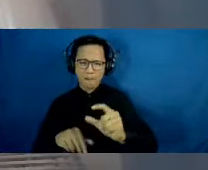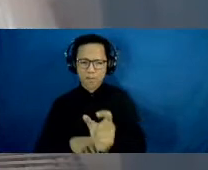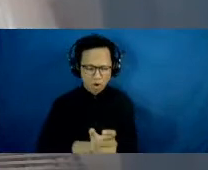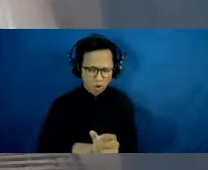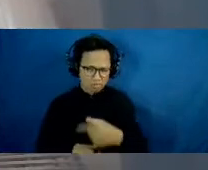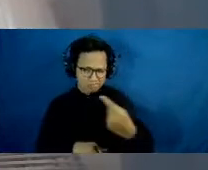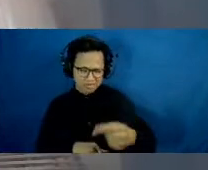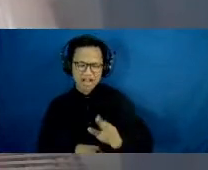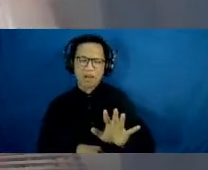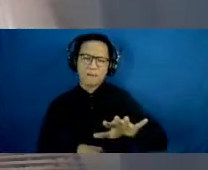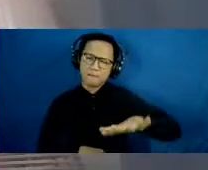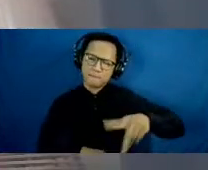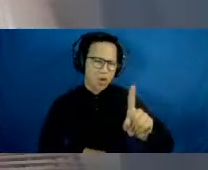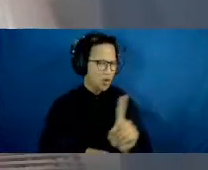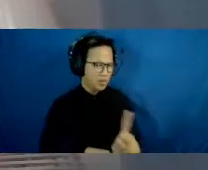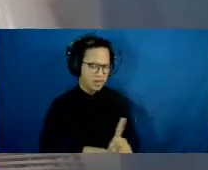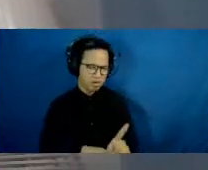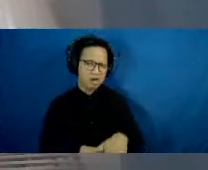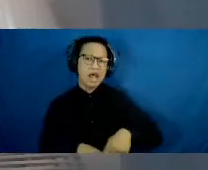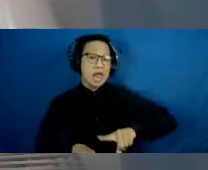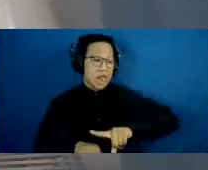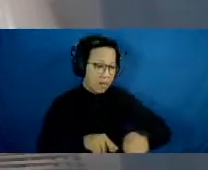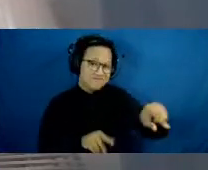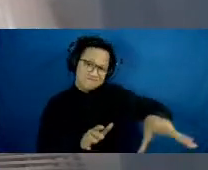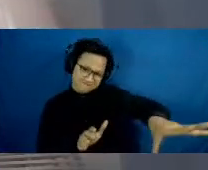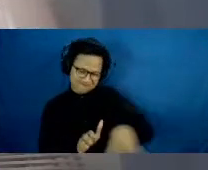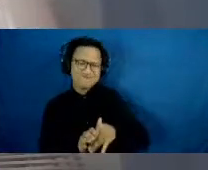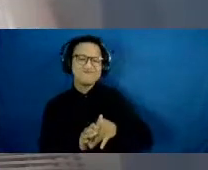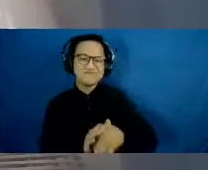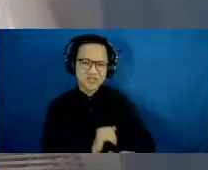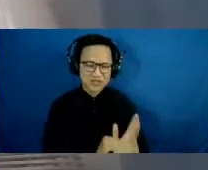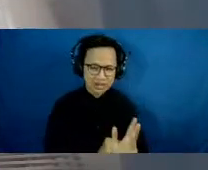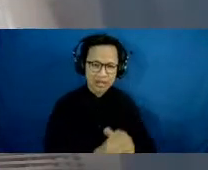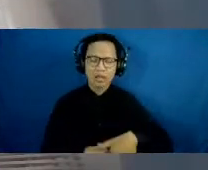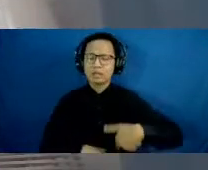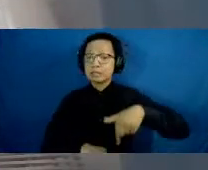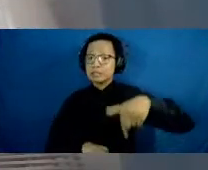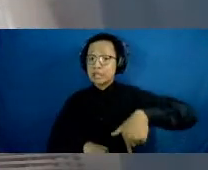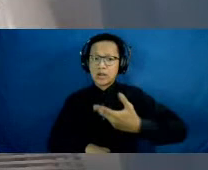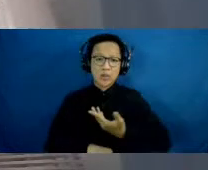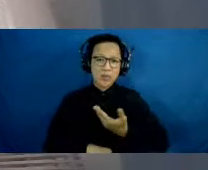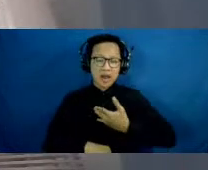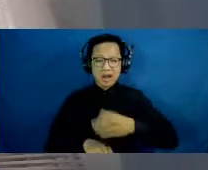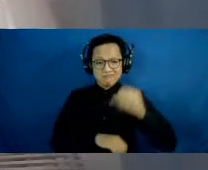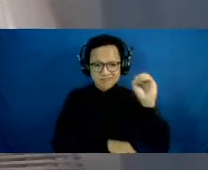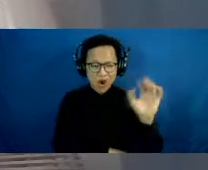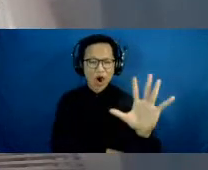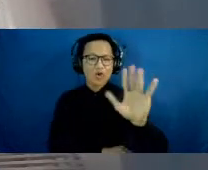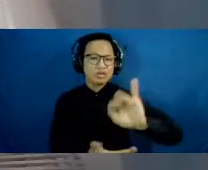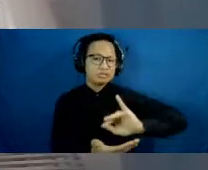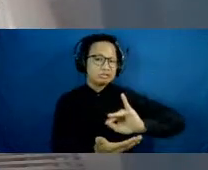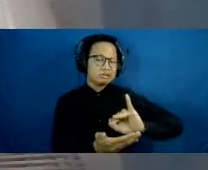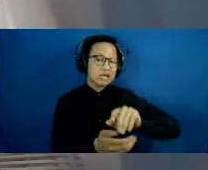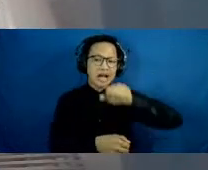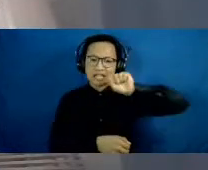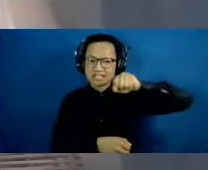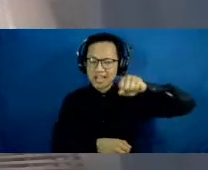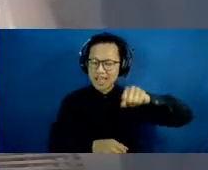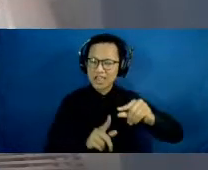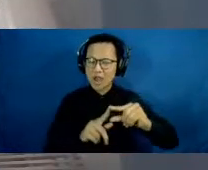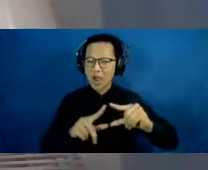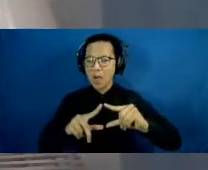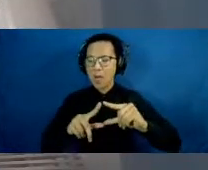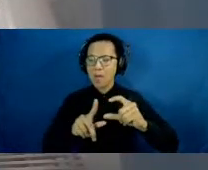produk, kita bikin story. Insya Allah saya dalam bulan ini ada mau launching produk sate Padang. Nah kebetulan saya juga sekarang